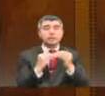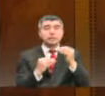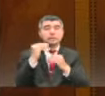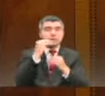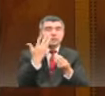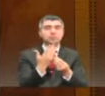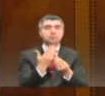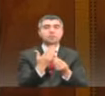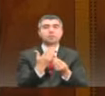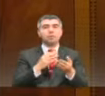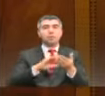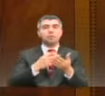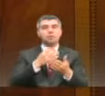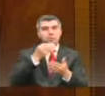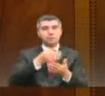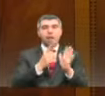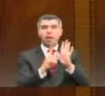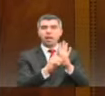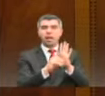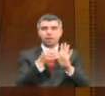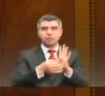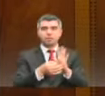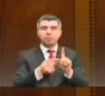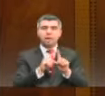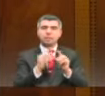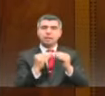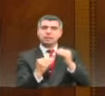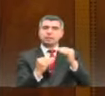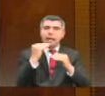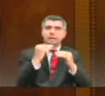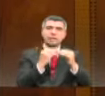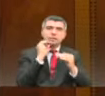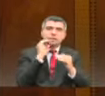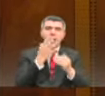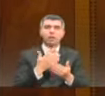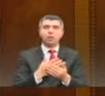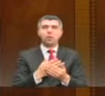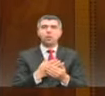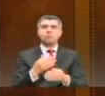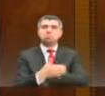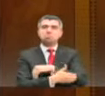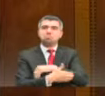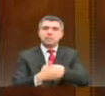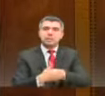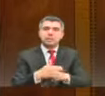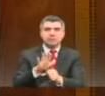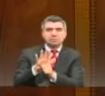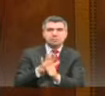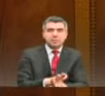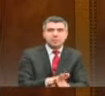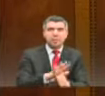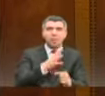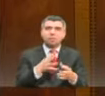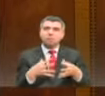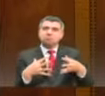والإقصاء الاجتماعي. تشكل محاربة الفوارق في الدخل ومحاربة الفقر والهشاشة وتحقيق التماسك